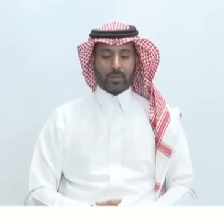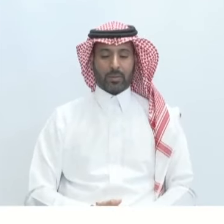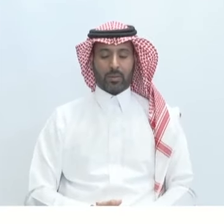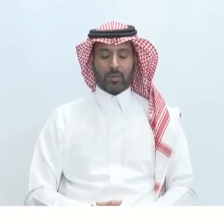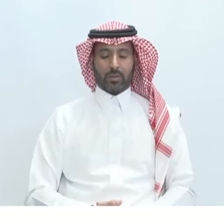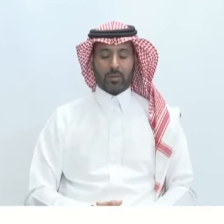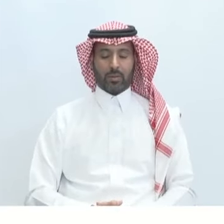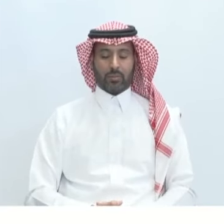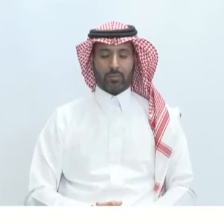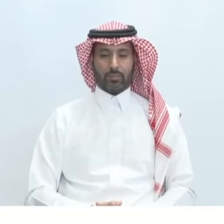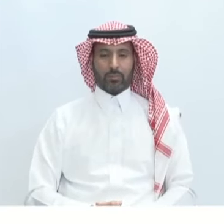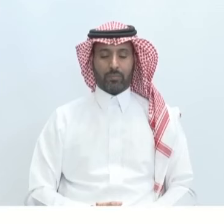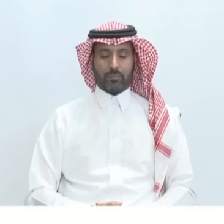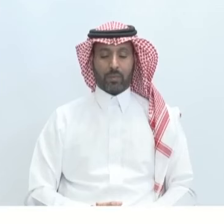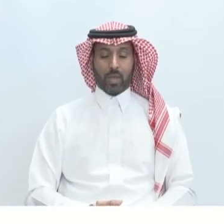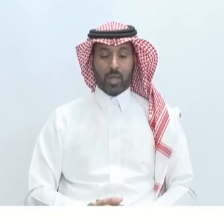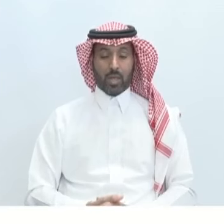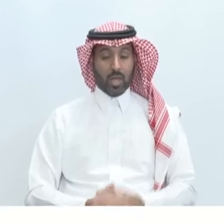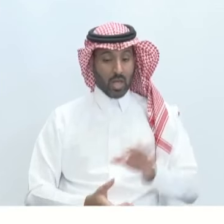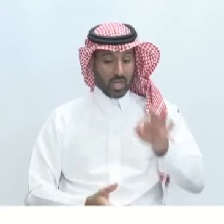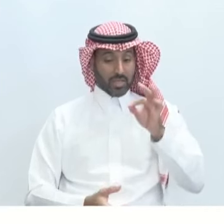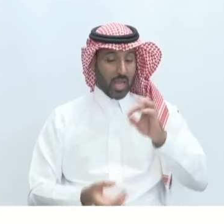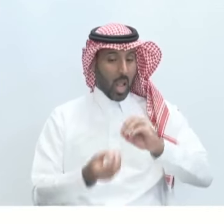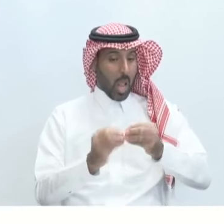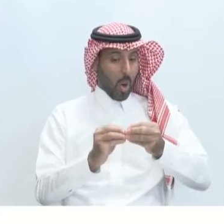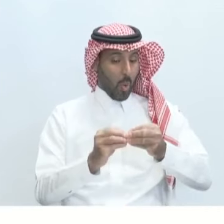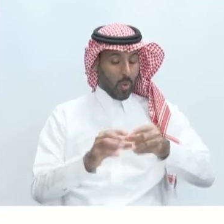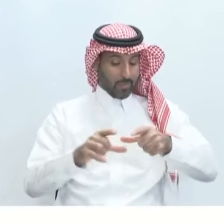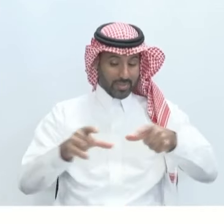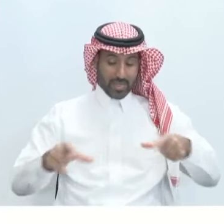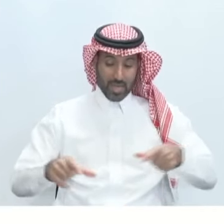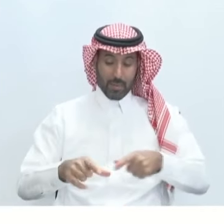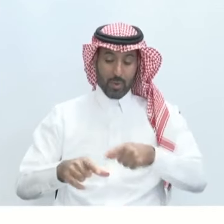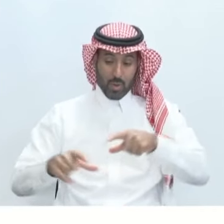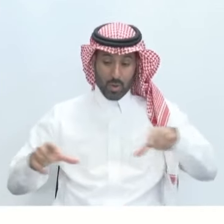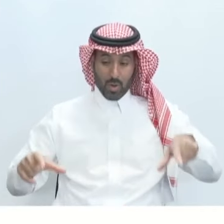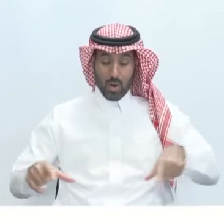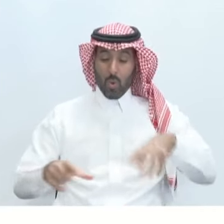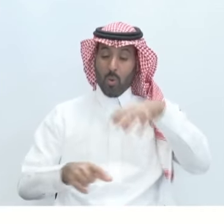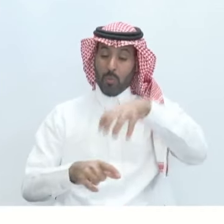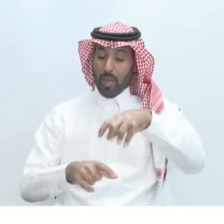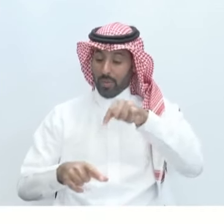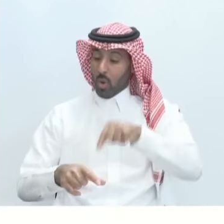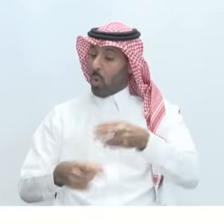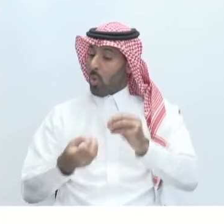وهنا يستخدم هذا الرمز لاختيار لون المساحه الملونه او العائق